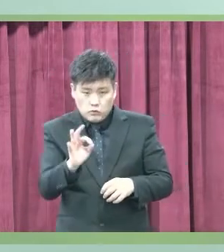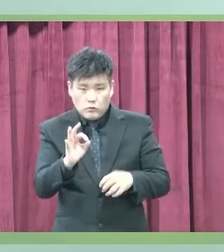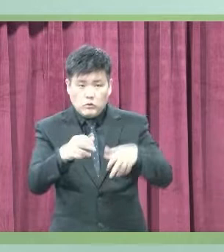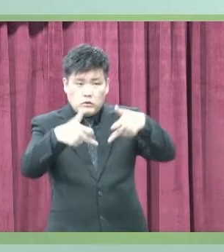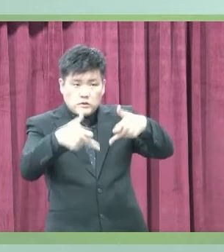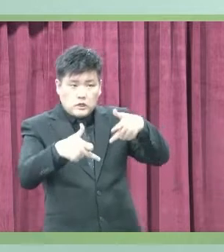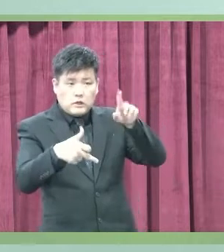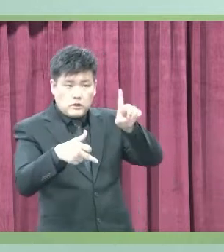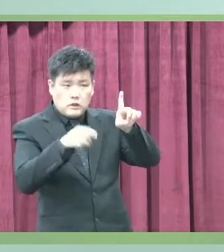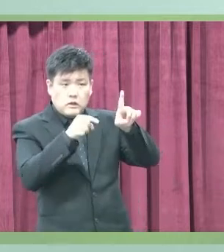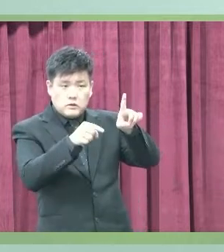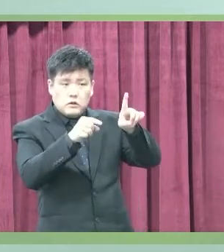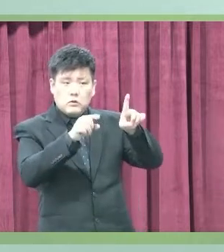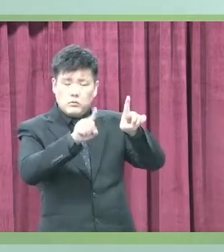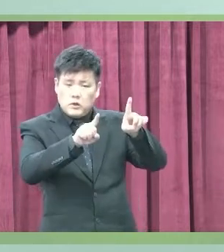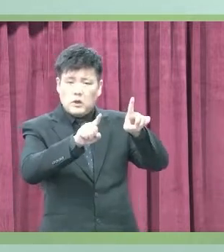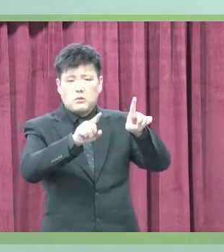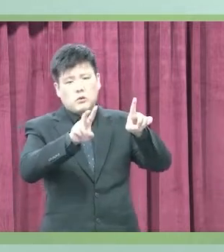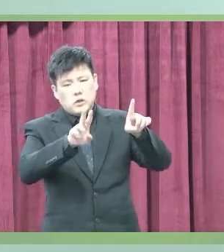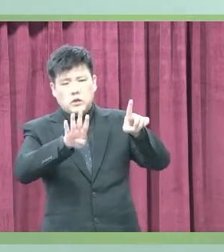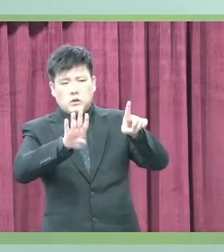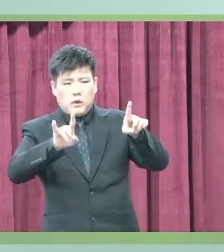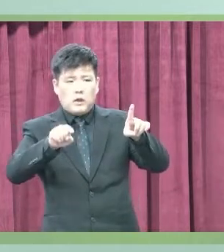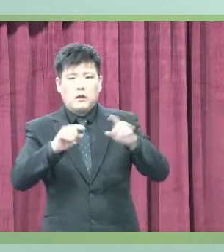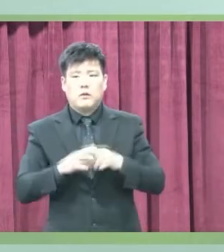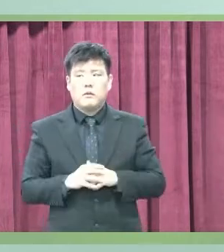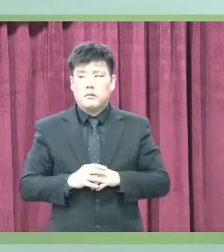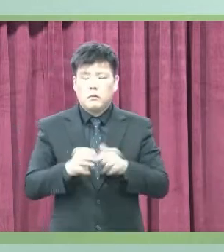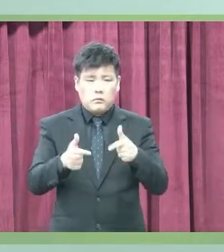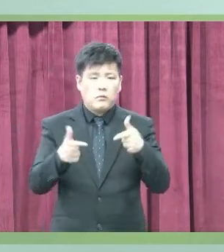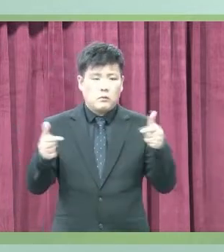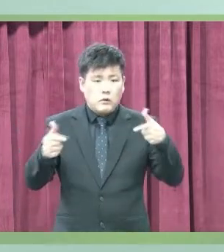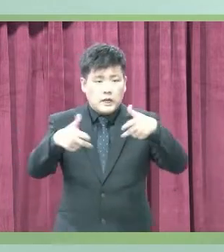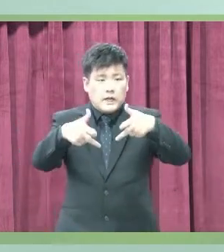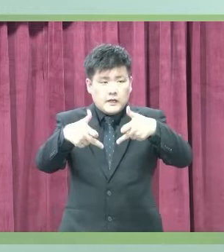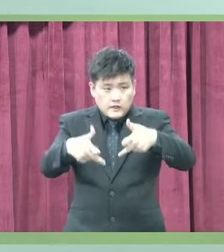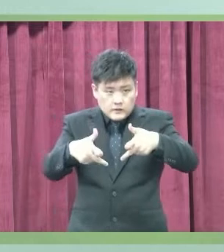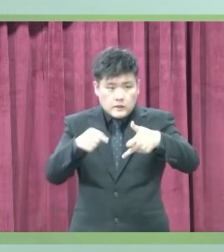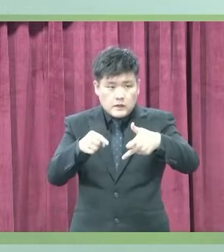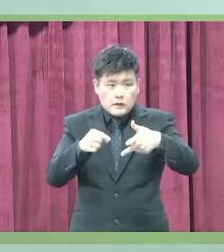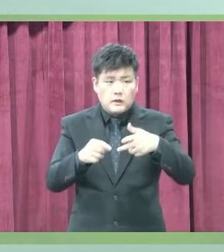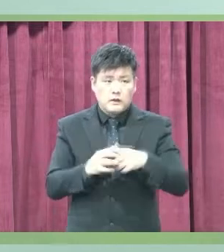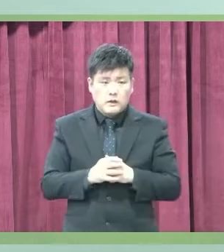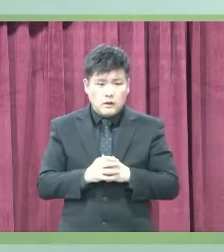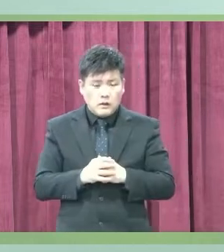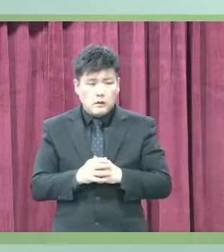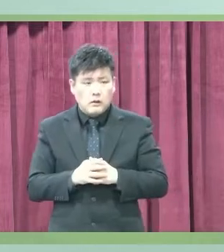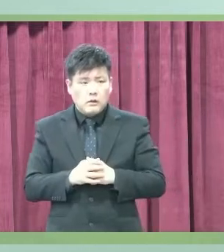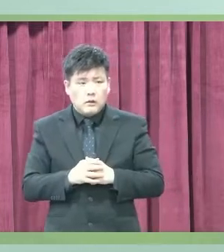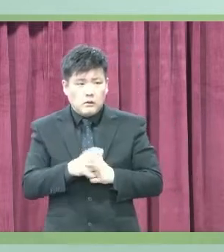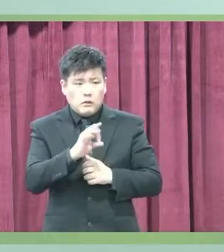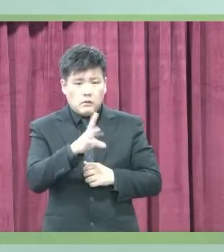정도 높게 나타나고 있습니다. 판정 현황 결과 장애인의 양성 판정이